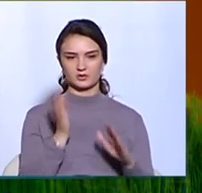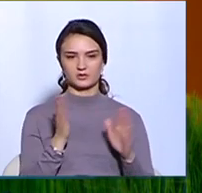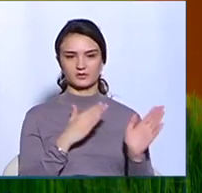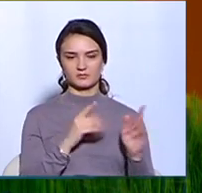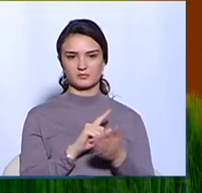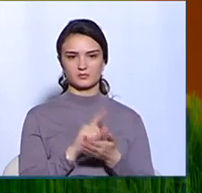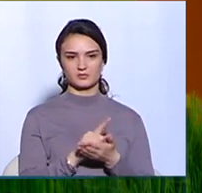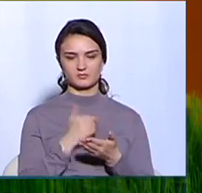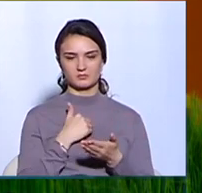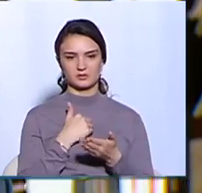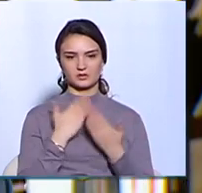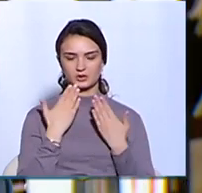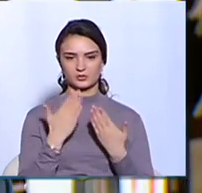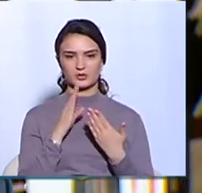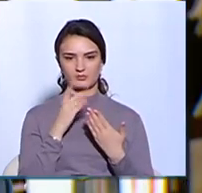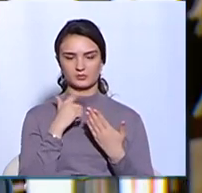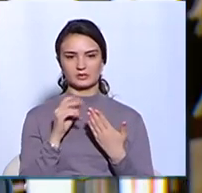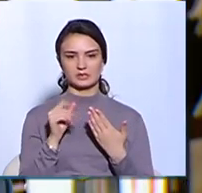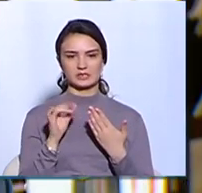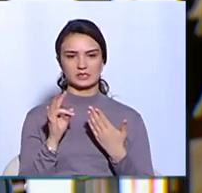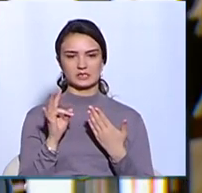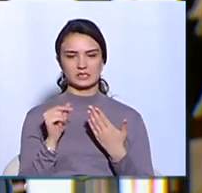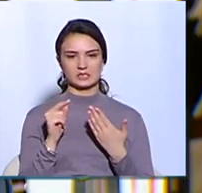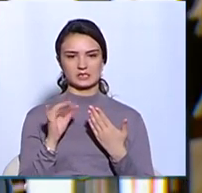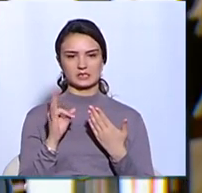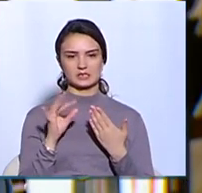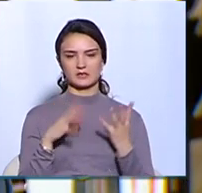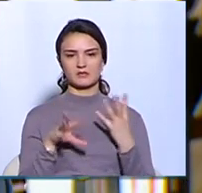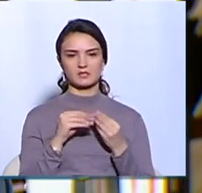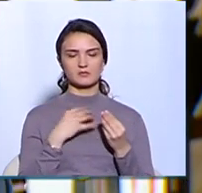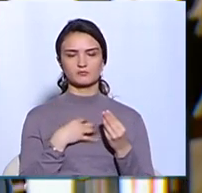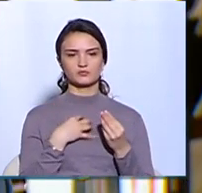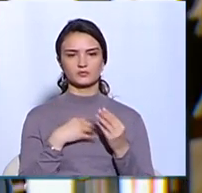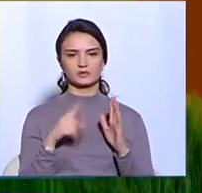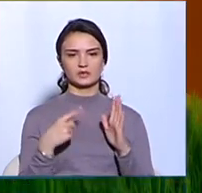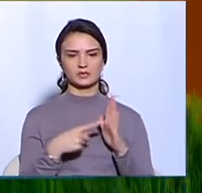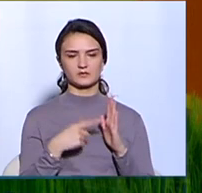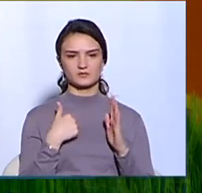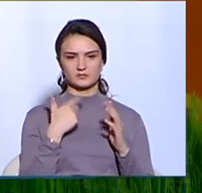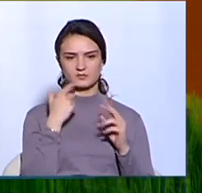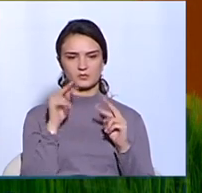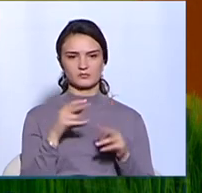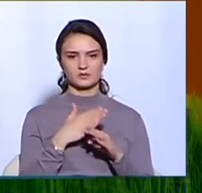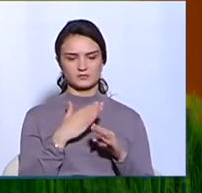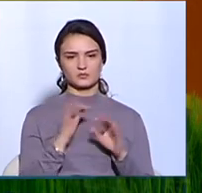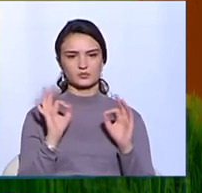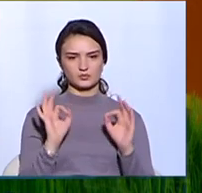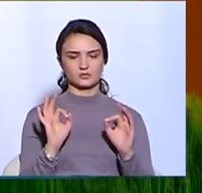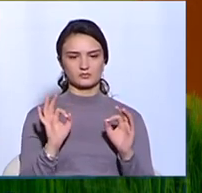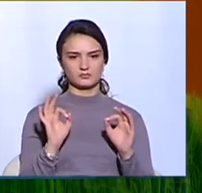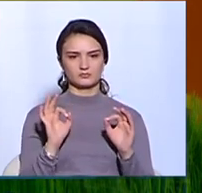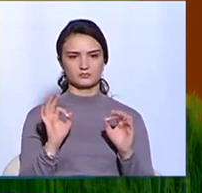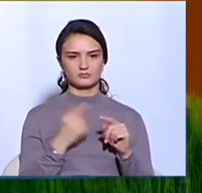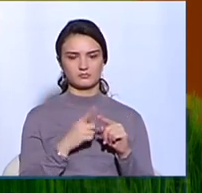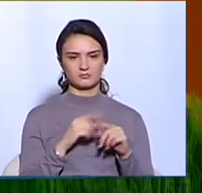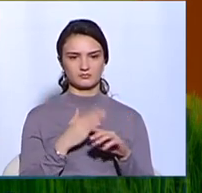გადავინეთ, აუცილებლად მინდა კითხო ქალბატონ თინათინს. ყველაზე მნიშვნელოვანი კითხვა, რომელიც ჩვენს მაყურებელს აქვს, სწორედ